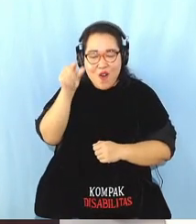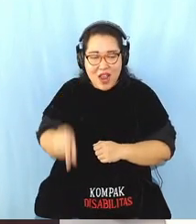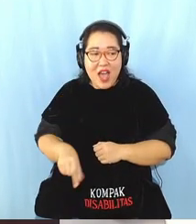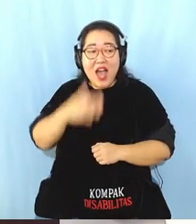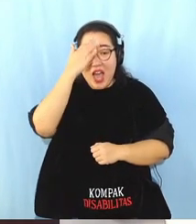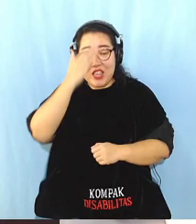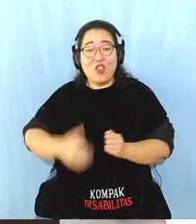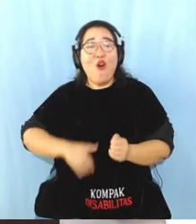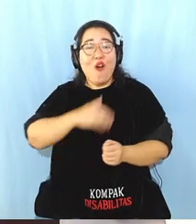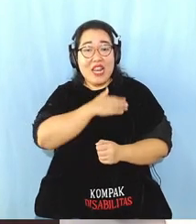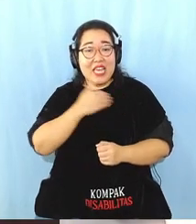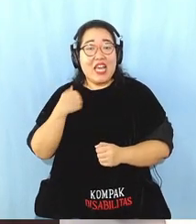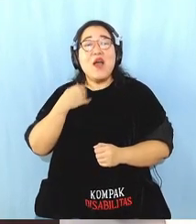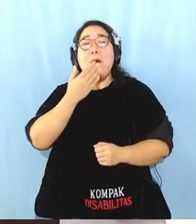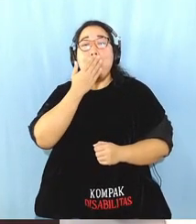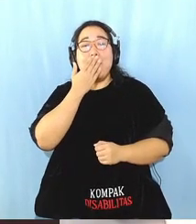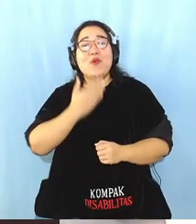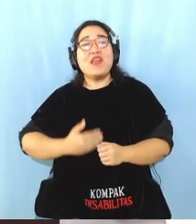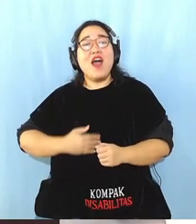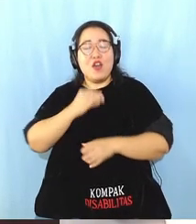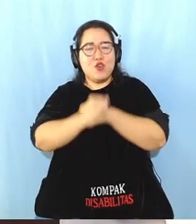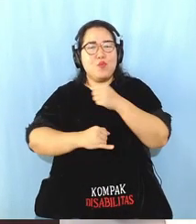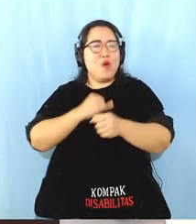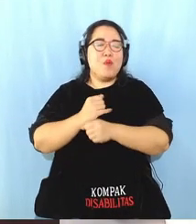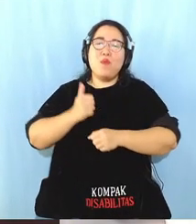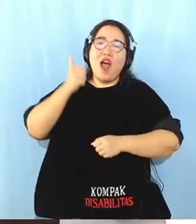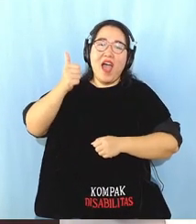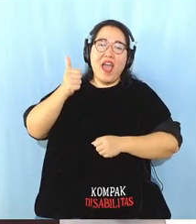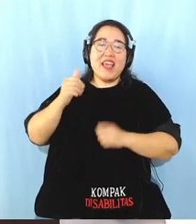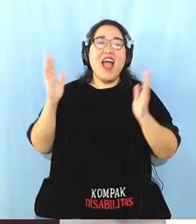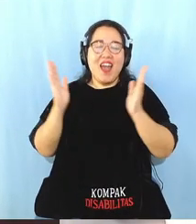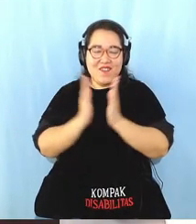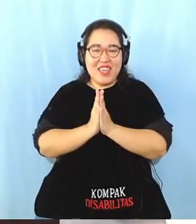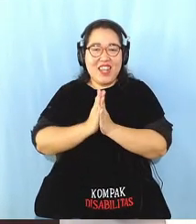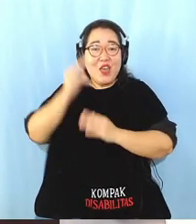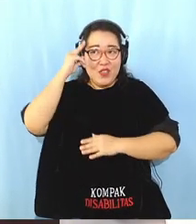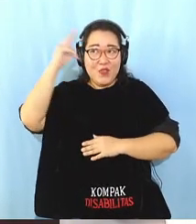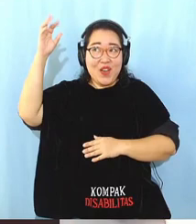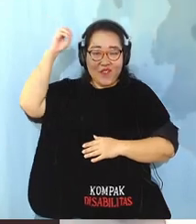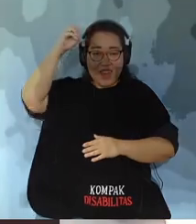imannya kuat." Amin. Tuhan memberkati.